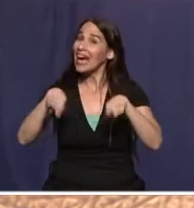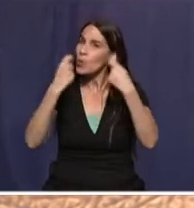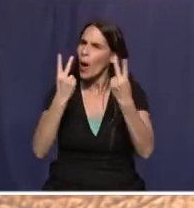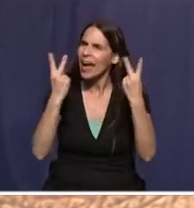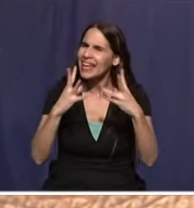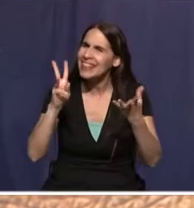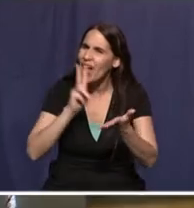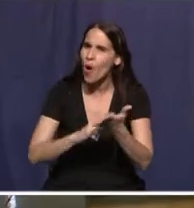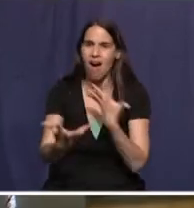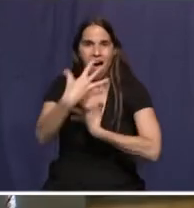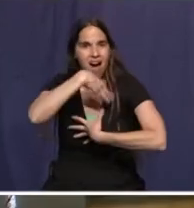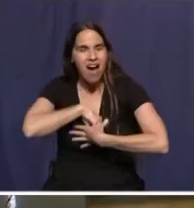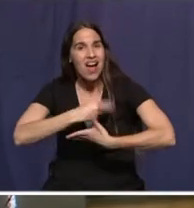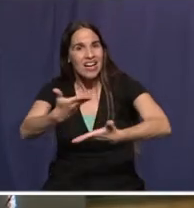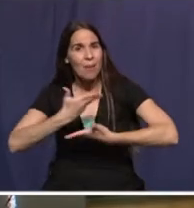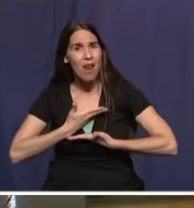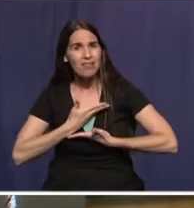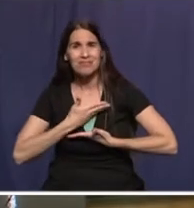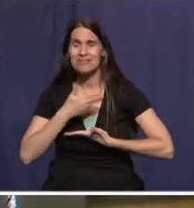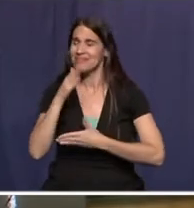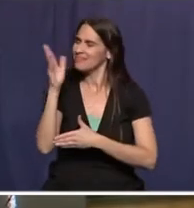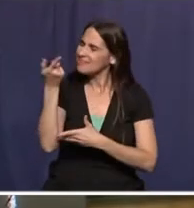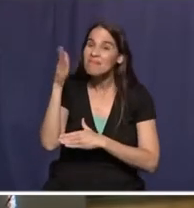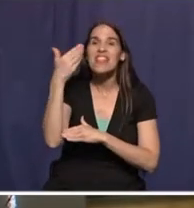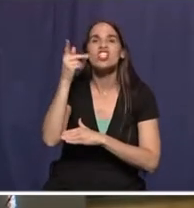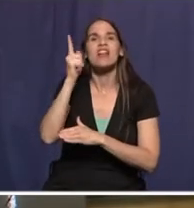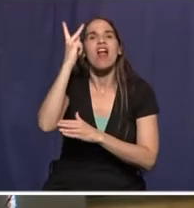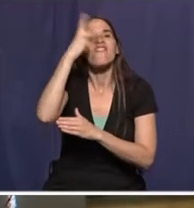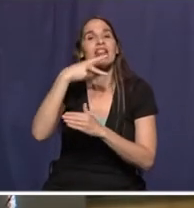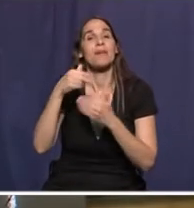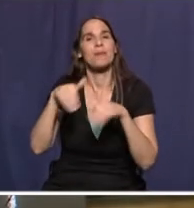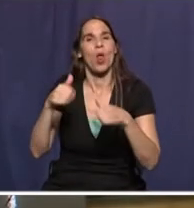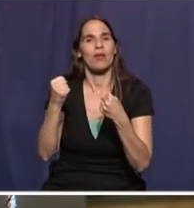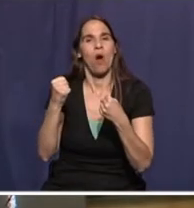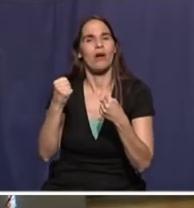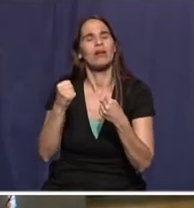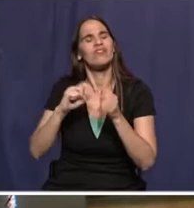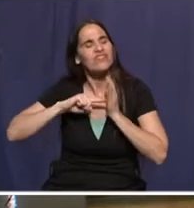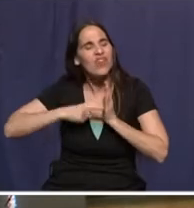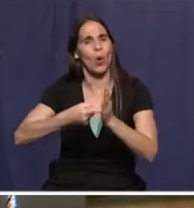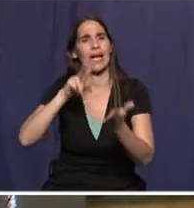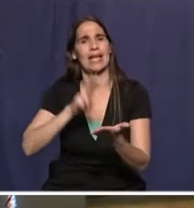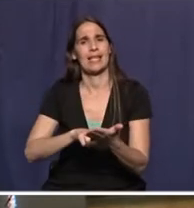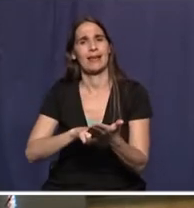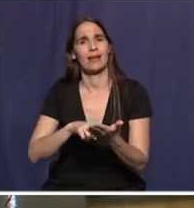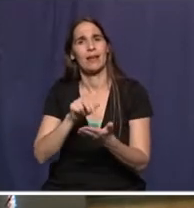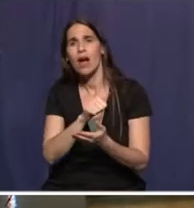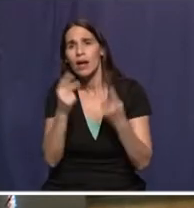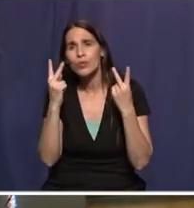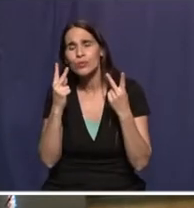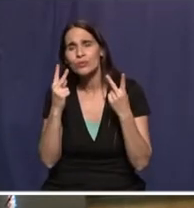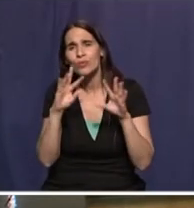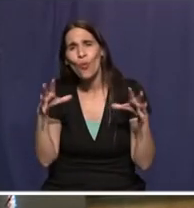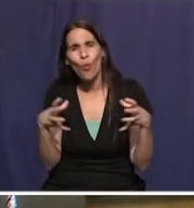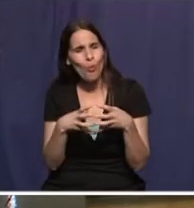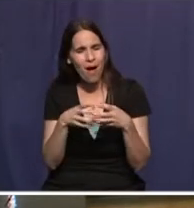בהכלה וקבלה. אומה שמבינה את מגבלות הכוח וחותרת לצדק. והכי חשוב, אומה שמקדמת